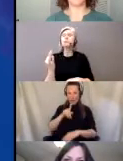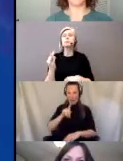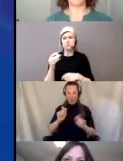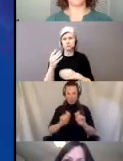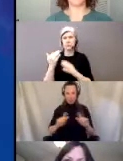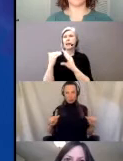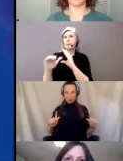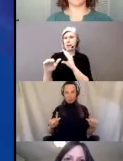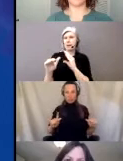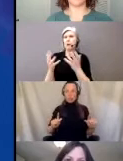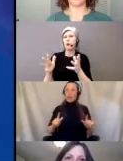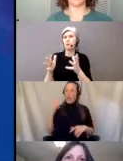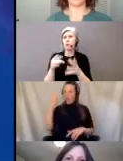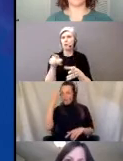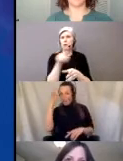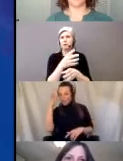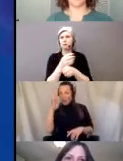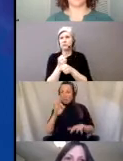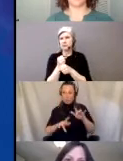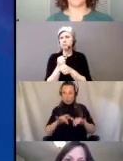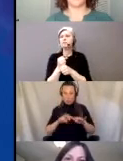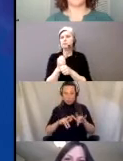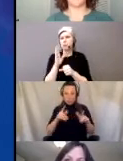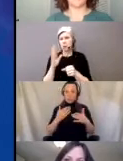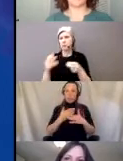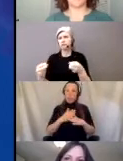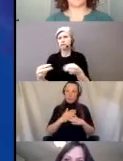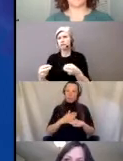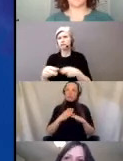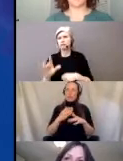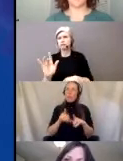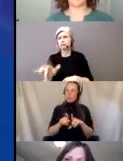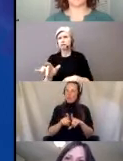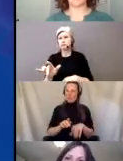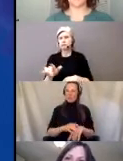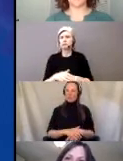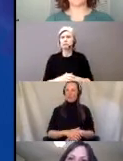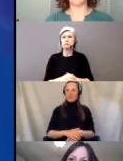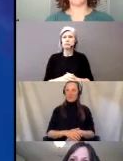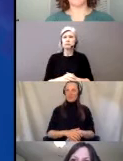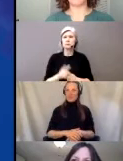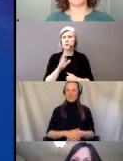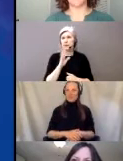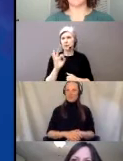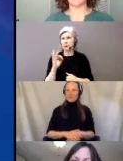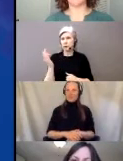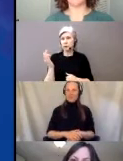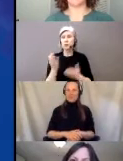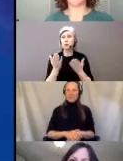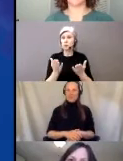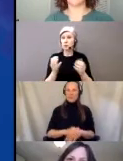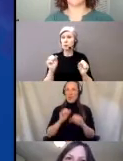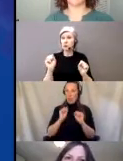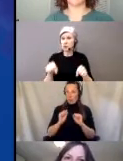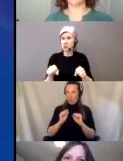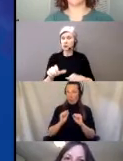la transcription en français pour aujourd'hui. Le lien donnant accès au sous-titre français se trouve dans le courriel qui vous a